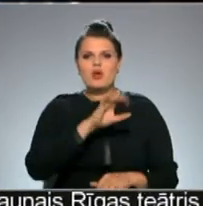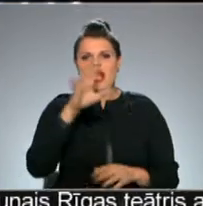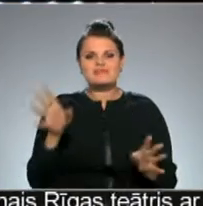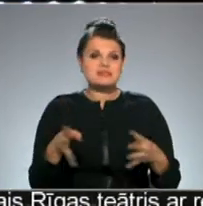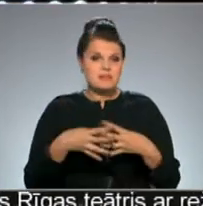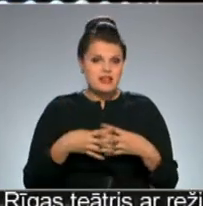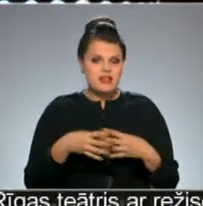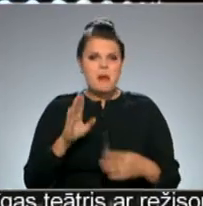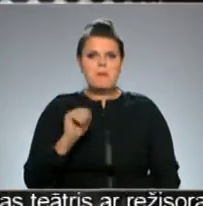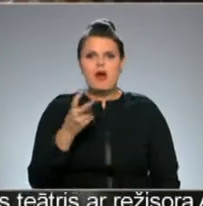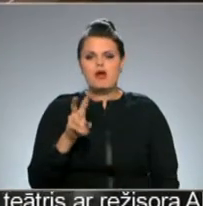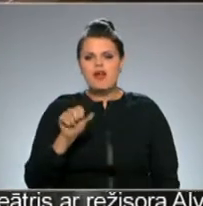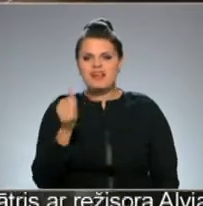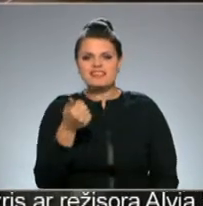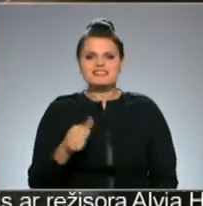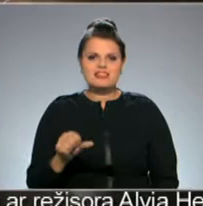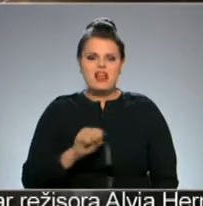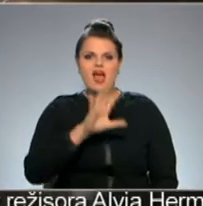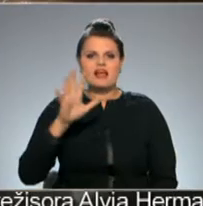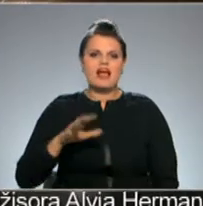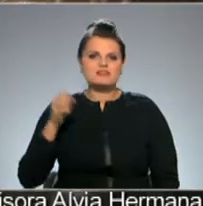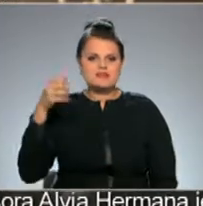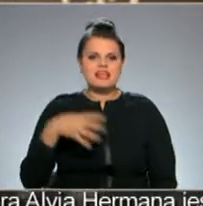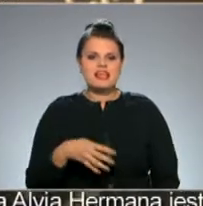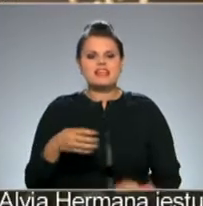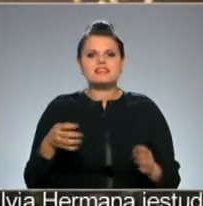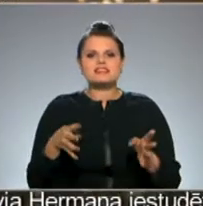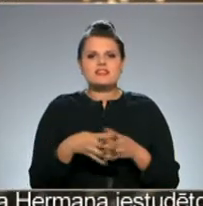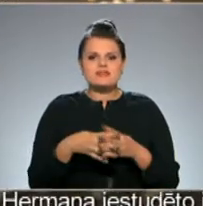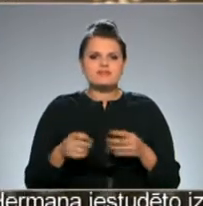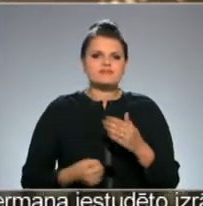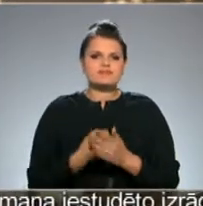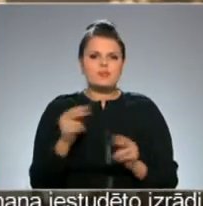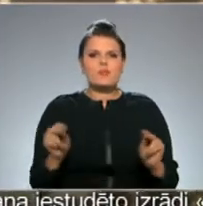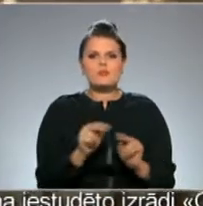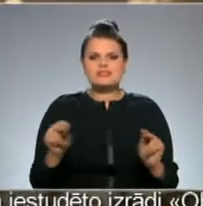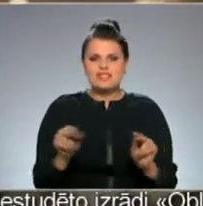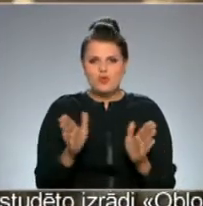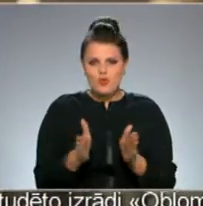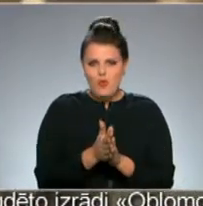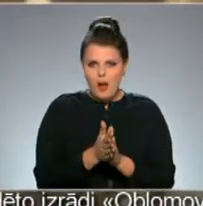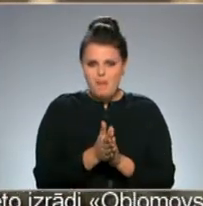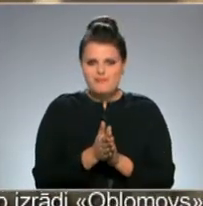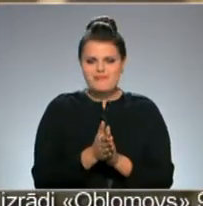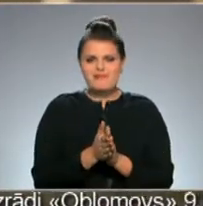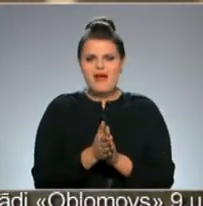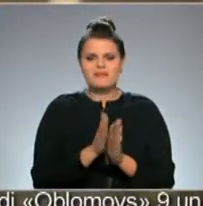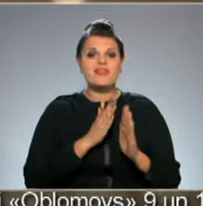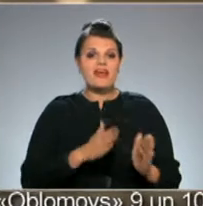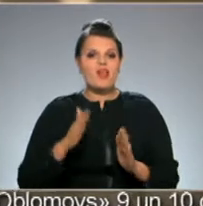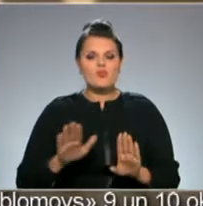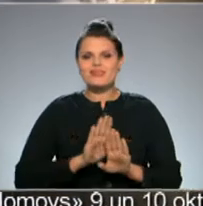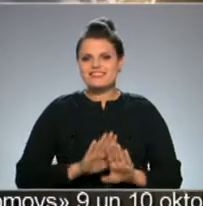mijiedarbību. Barokālā stila gaisma līnijas ir tapušas ar Franču Bībera baroka stila mūzikas pavadījumu. Gatavojoties